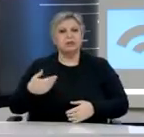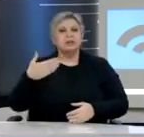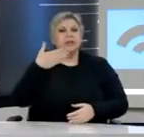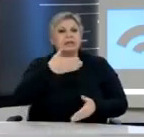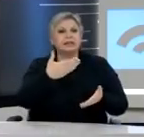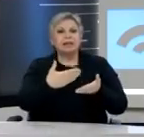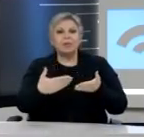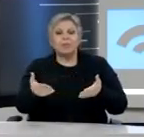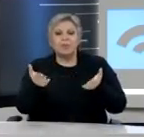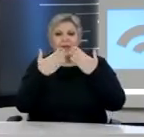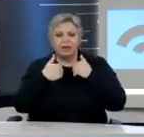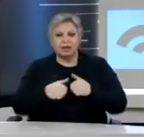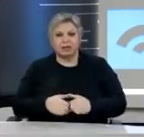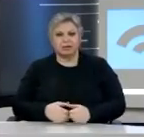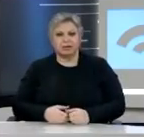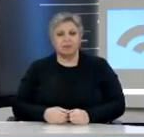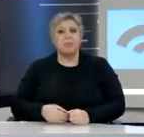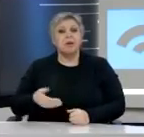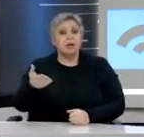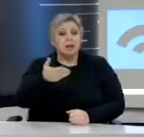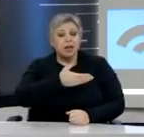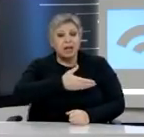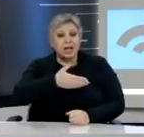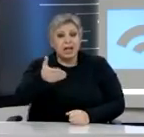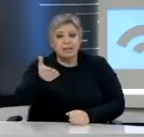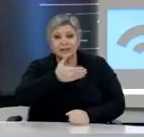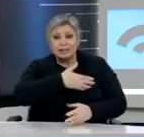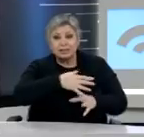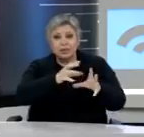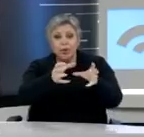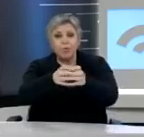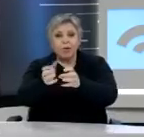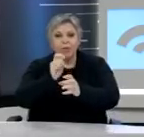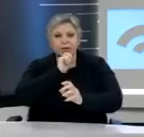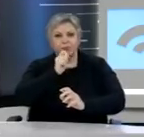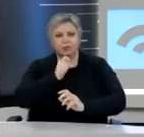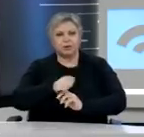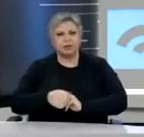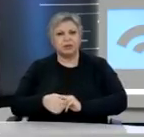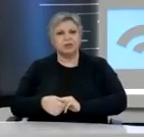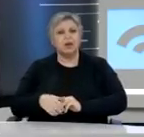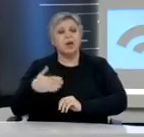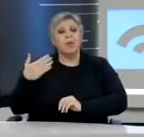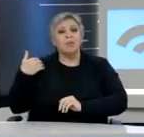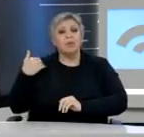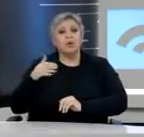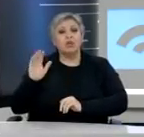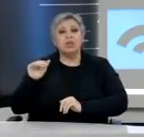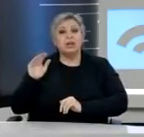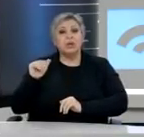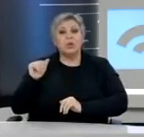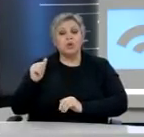Εσείς λοιπόν ήσασταν οι ίδιοι, ακριβώς οι ίδιοι, οι ίδιες πολιτικές δυνάμεις, που τον Ιούλιο του